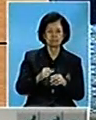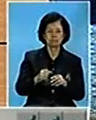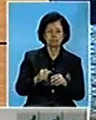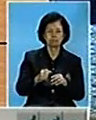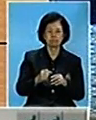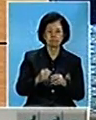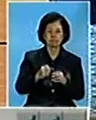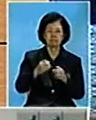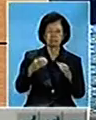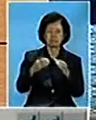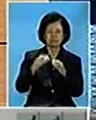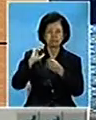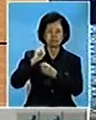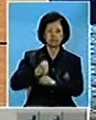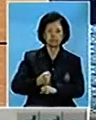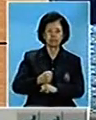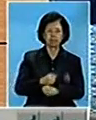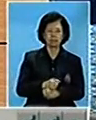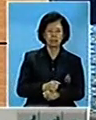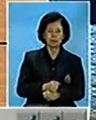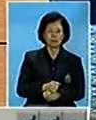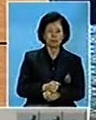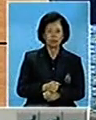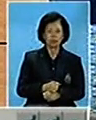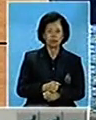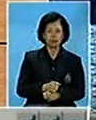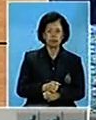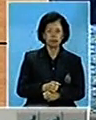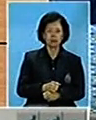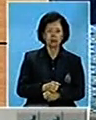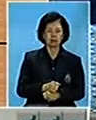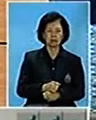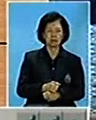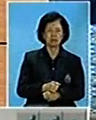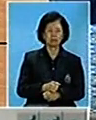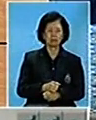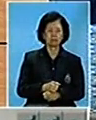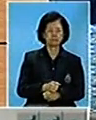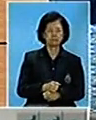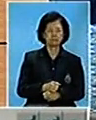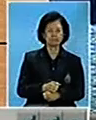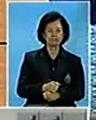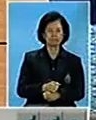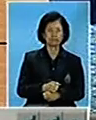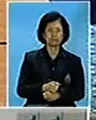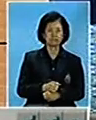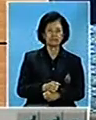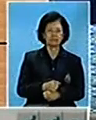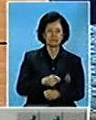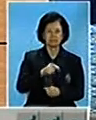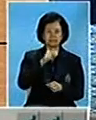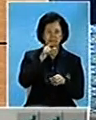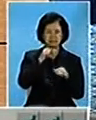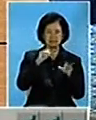แบบบัญชีรายชื่อพรรคประชาธิปัตย์ท่านประธานครับนกเอี้ยงชอบเลี้ยงควายเท่า